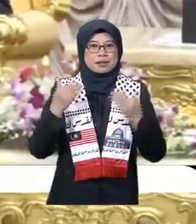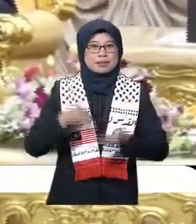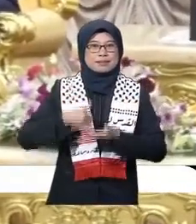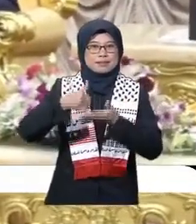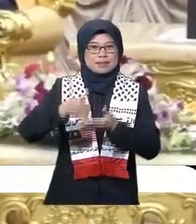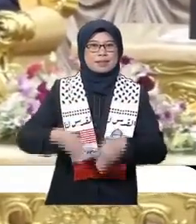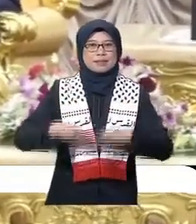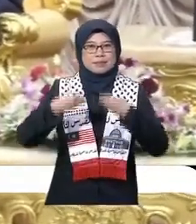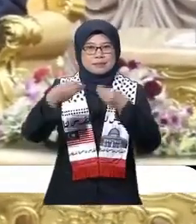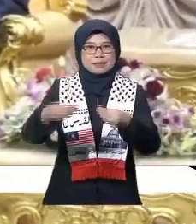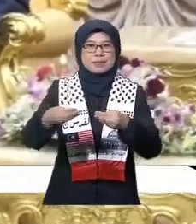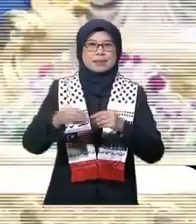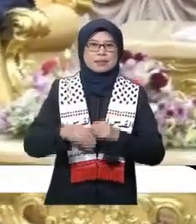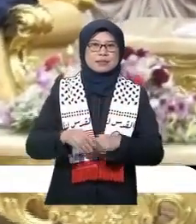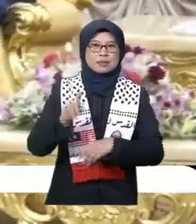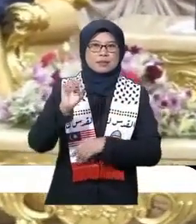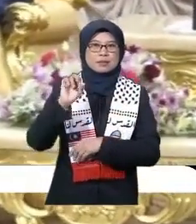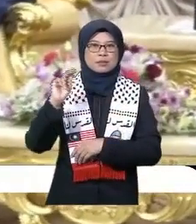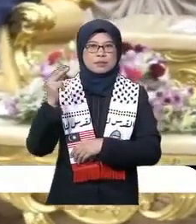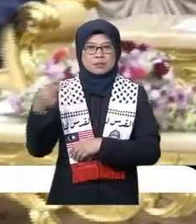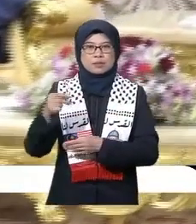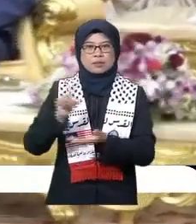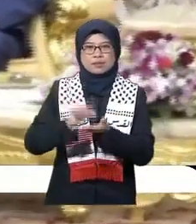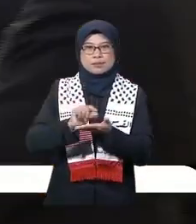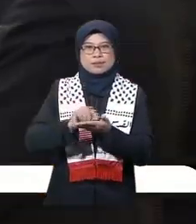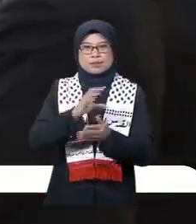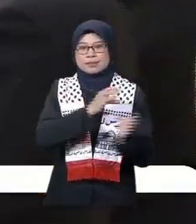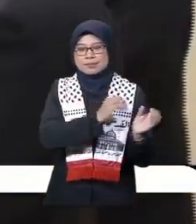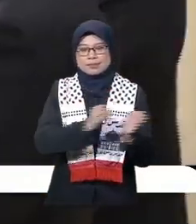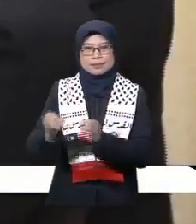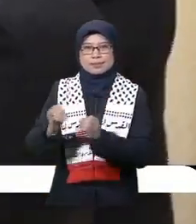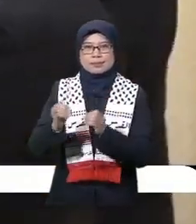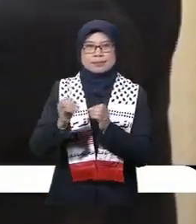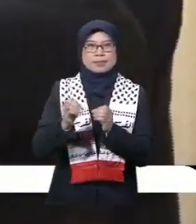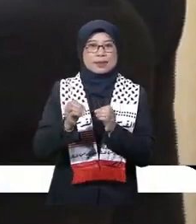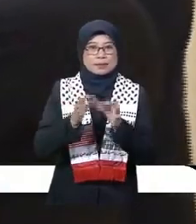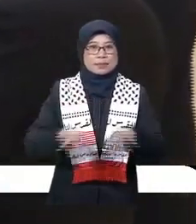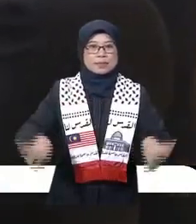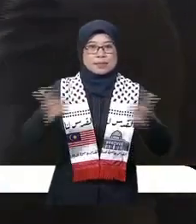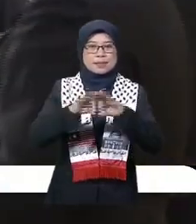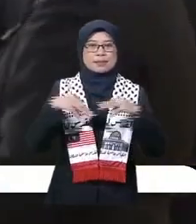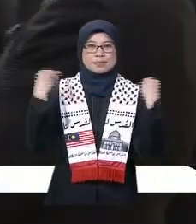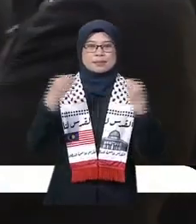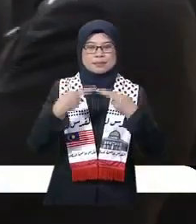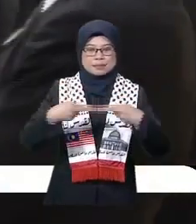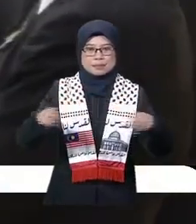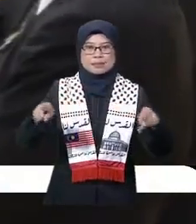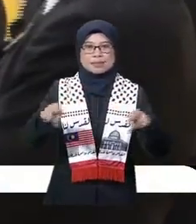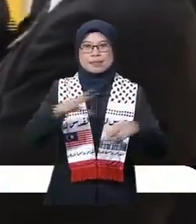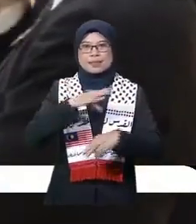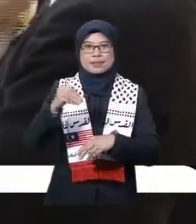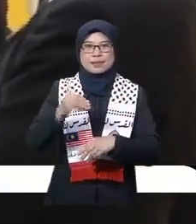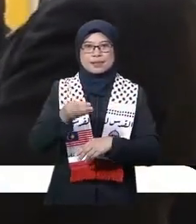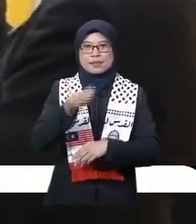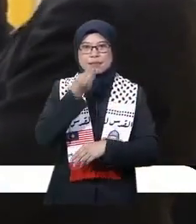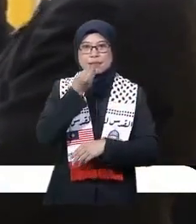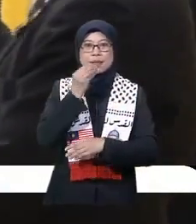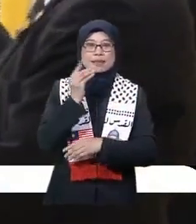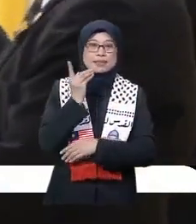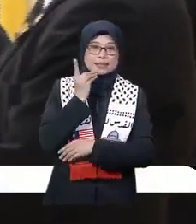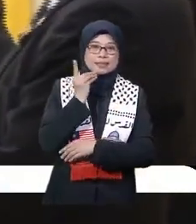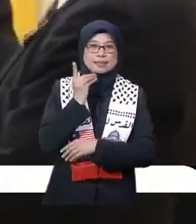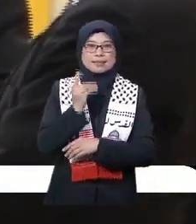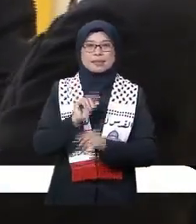turut akan diberikan seperti tokoh wartawan selain penganjuran acara penting termasuk majlis perasmian dan majlis makan malam yang